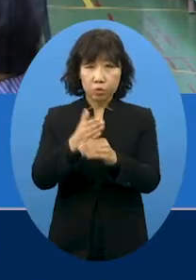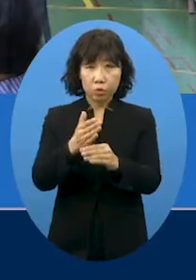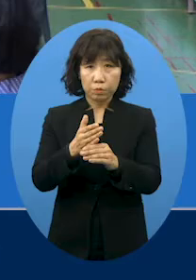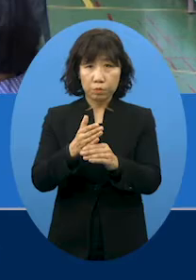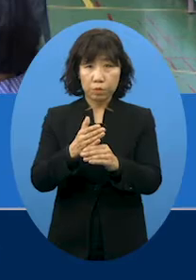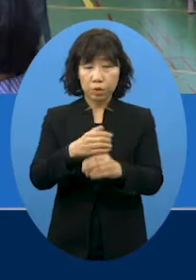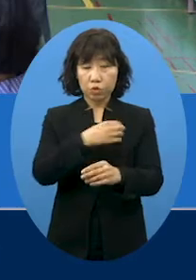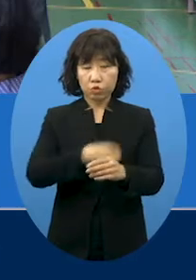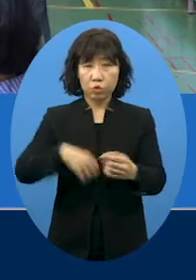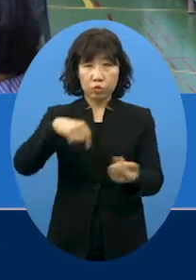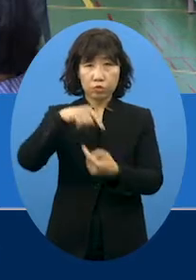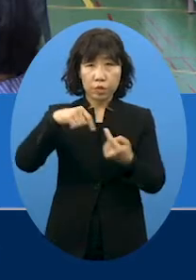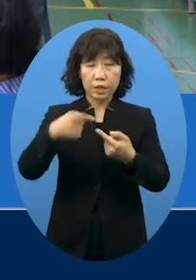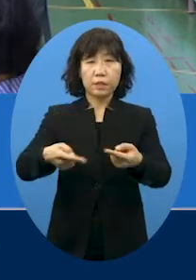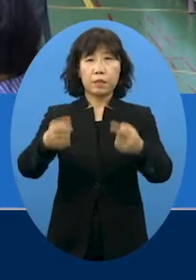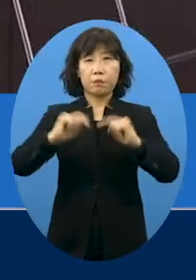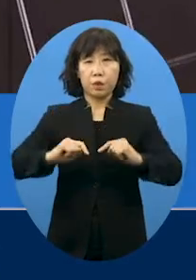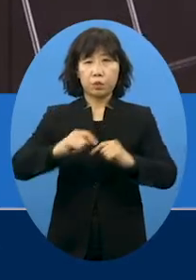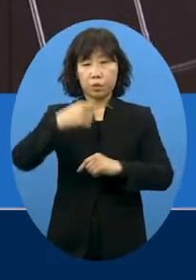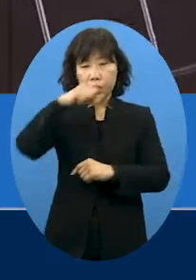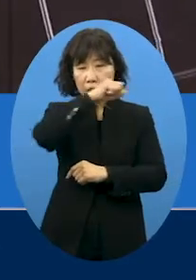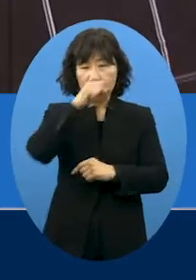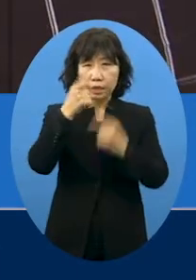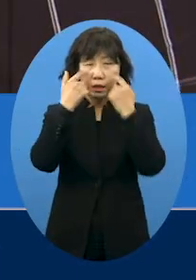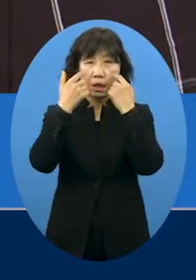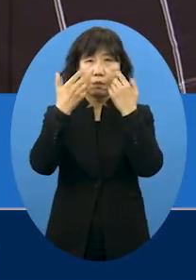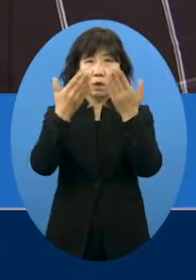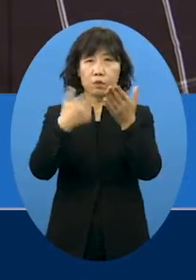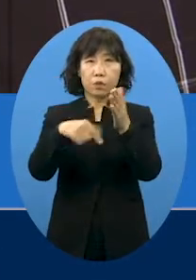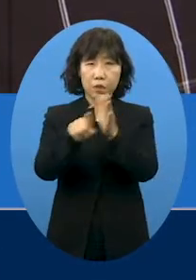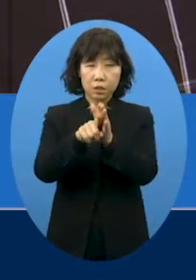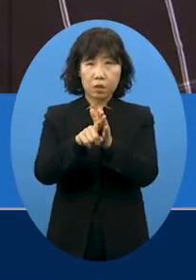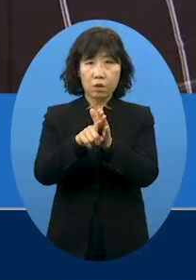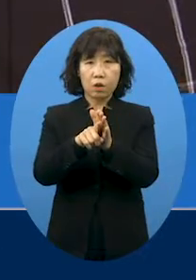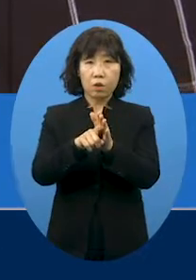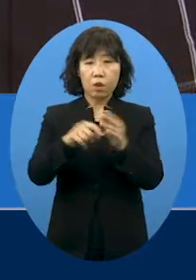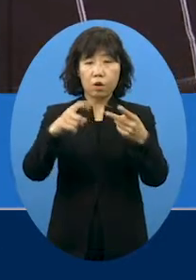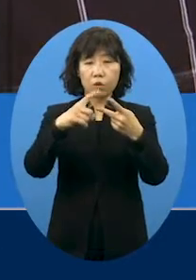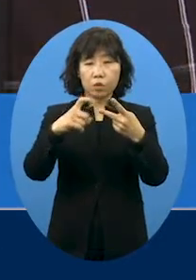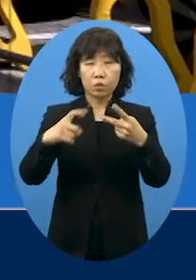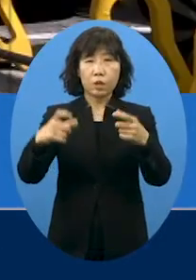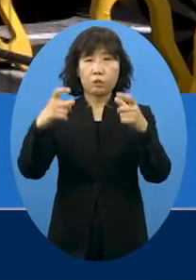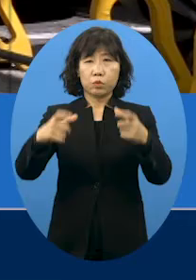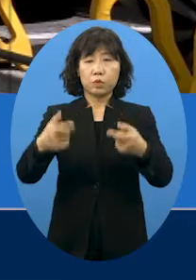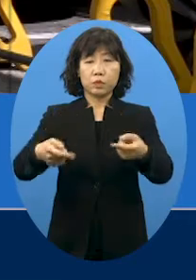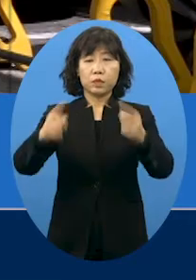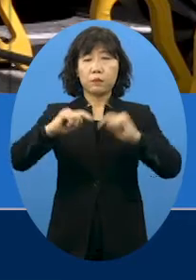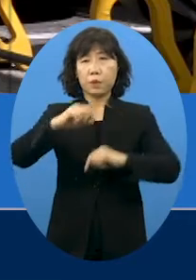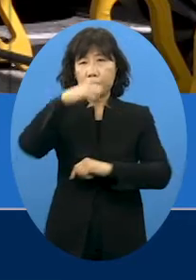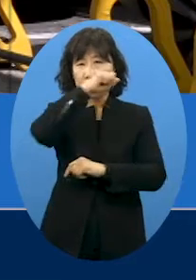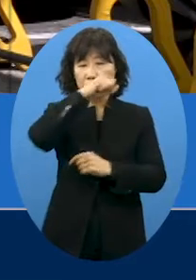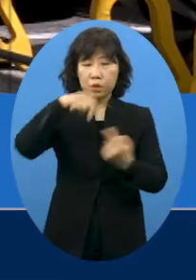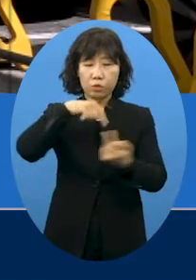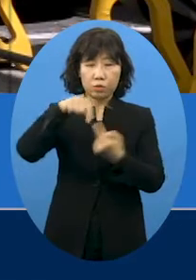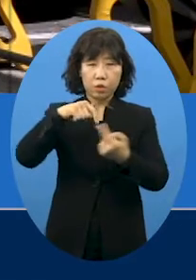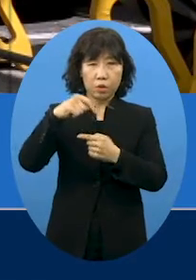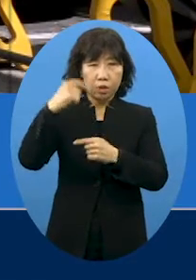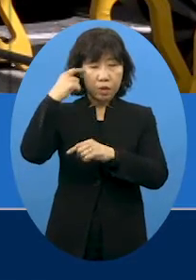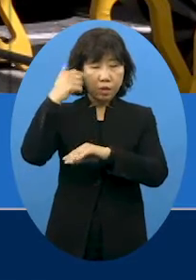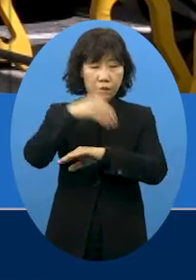국민의 주도적 구정 참여와 재정 운영의 투명성을 확보하고 자 2021년 동대문구 주민참여예산 을